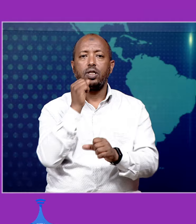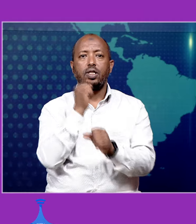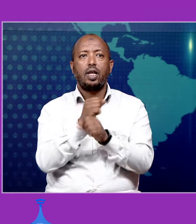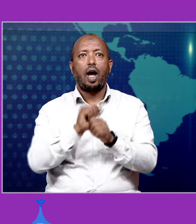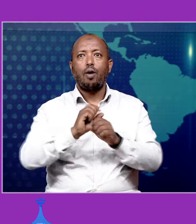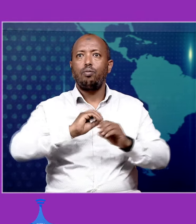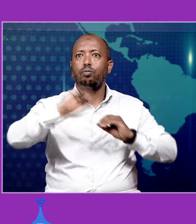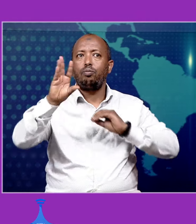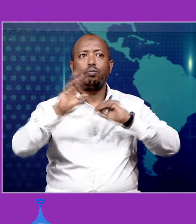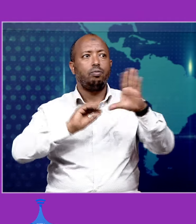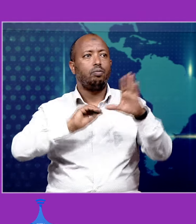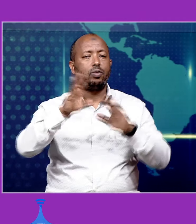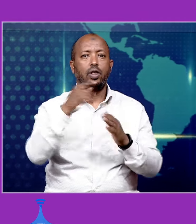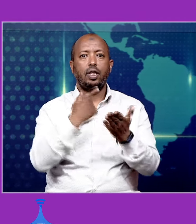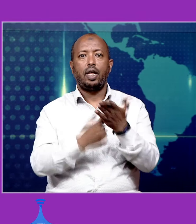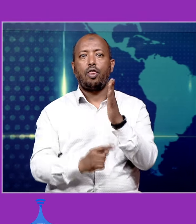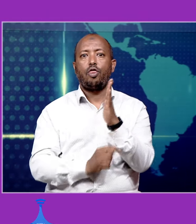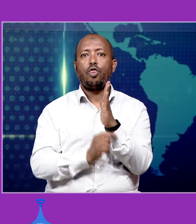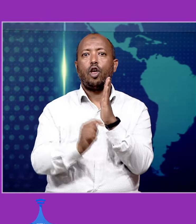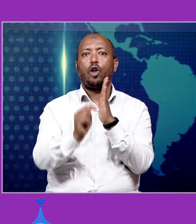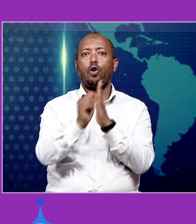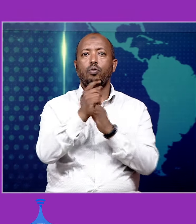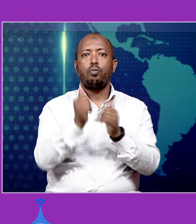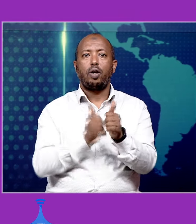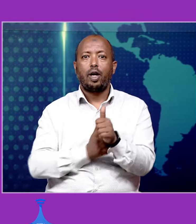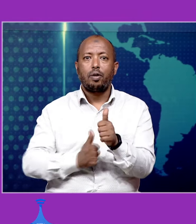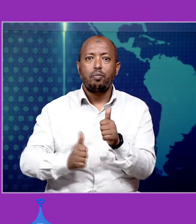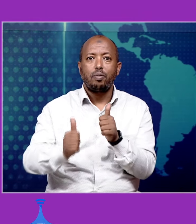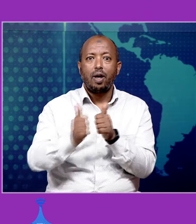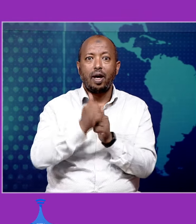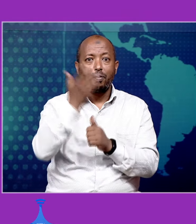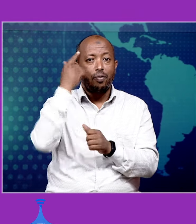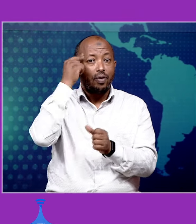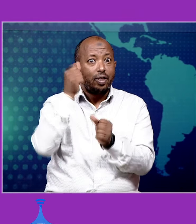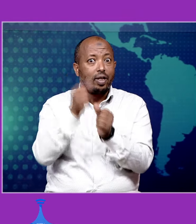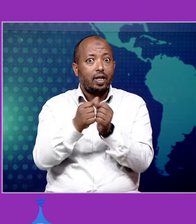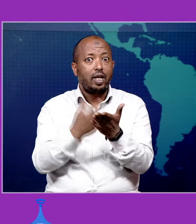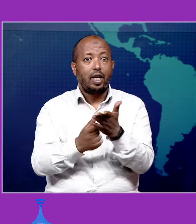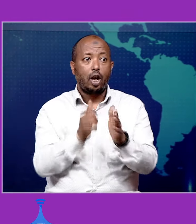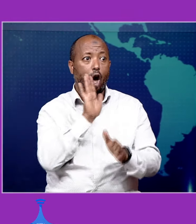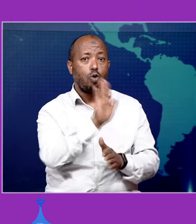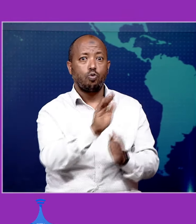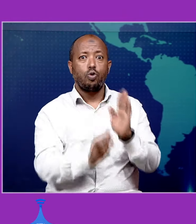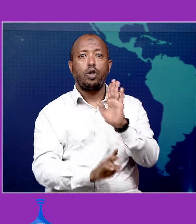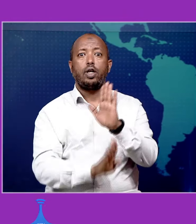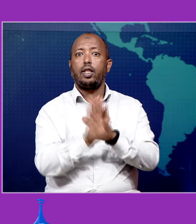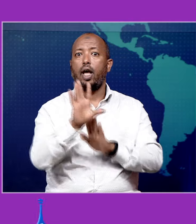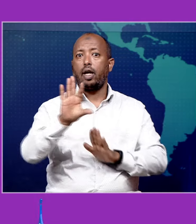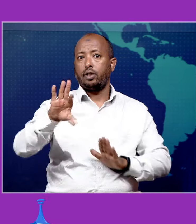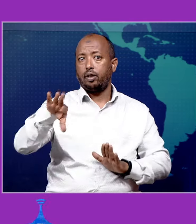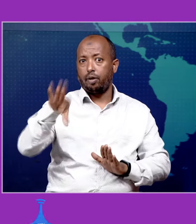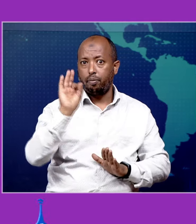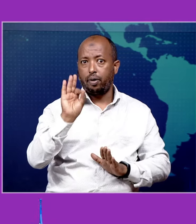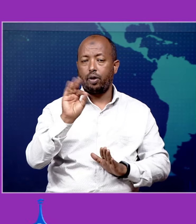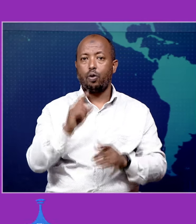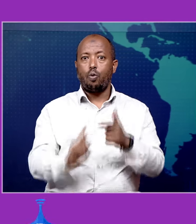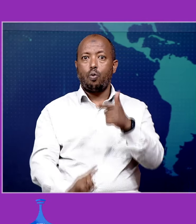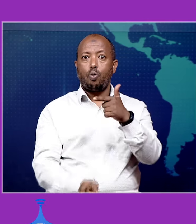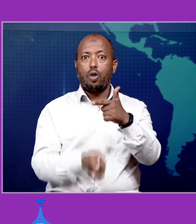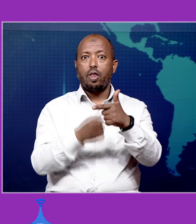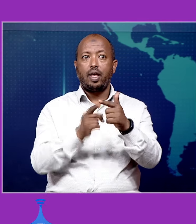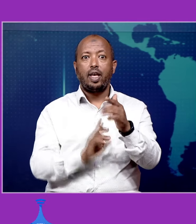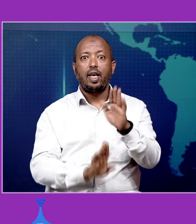سمريت تکنولوژی که دم مسیل سراله یا ولن تکنولوژی ادغت هلو و ده هلتنیا و یه